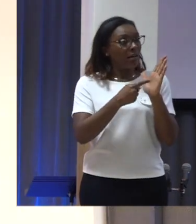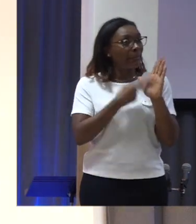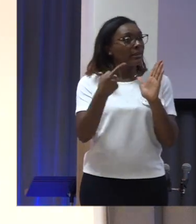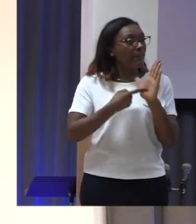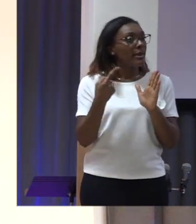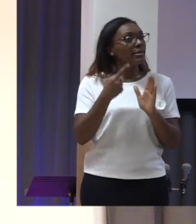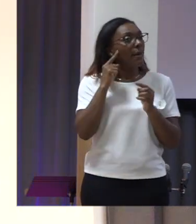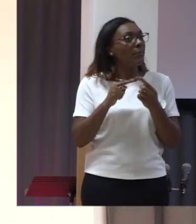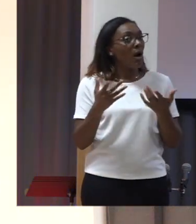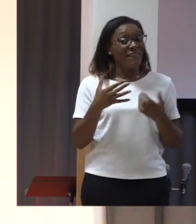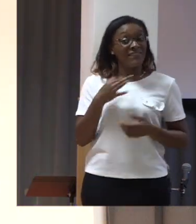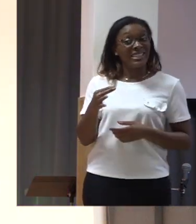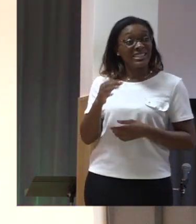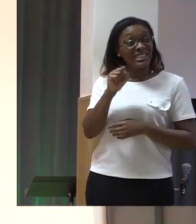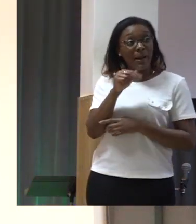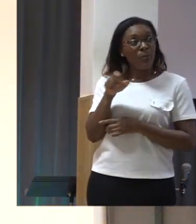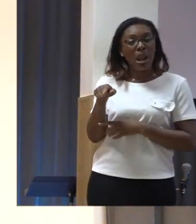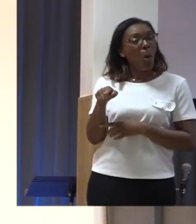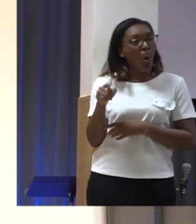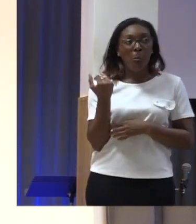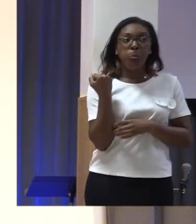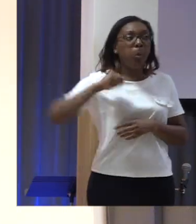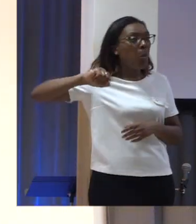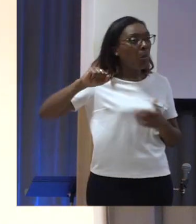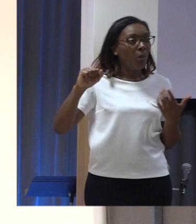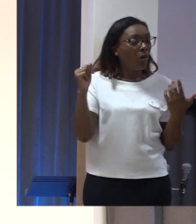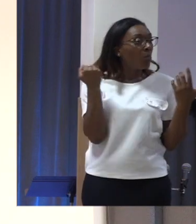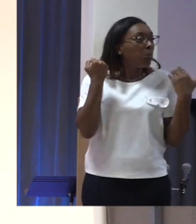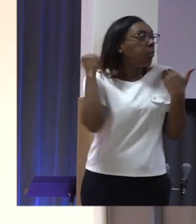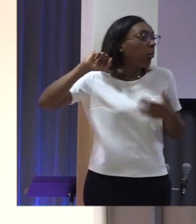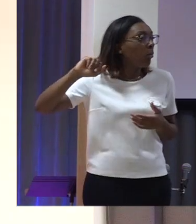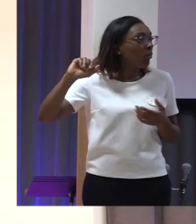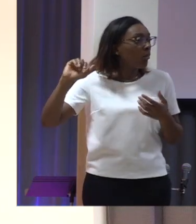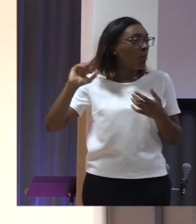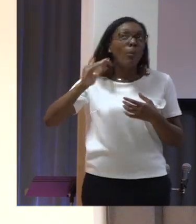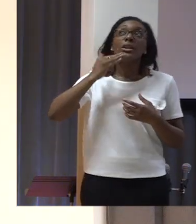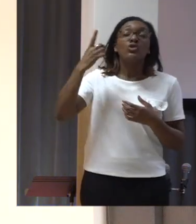rappeler que les fils de Samuel ne marchèrent point sur ses traces.